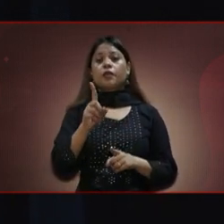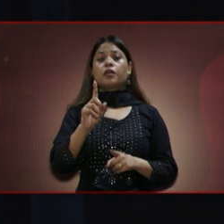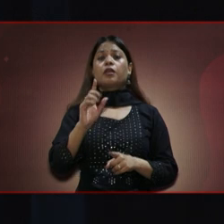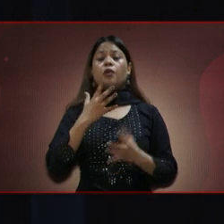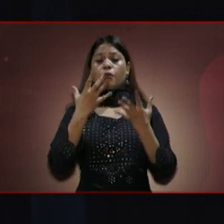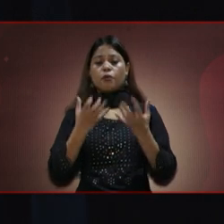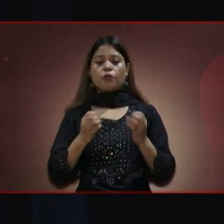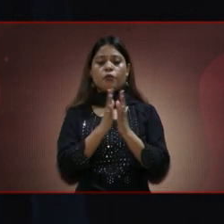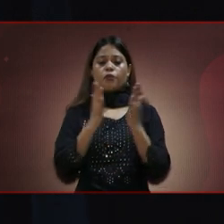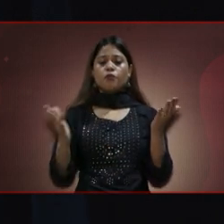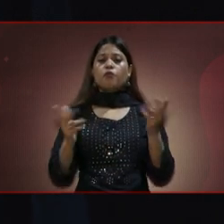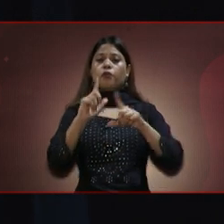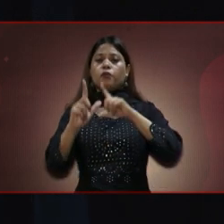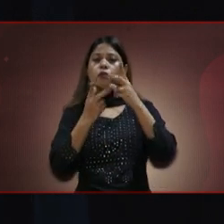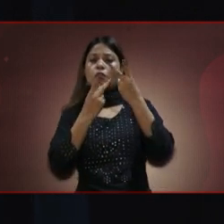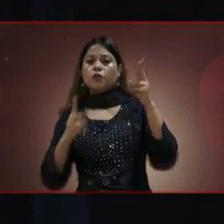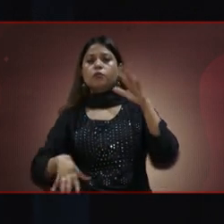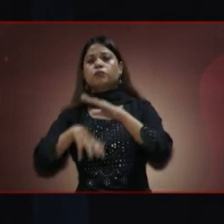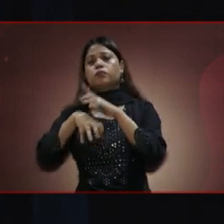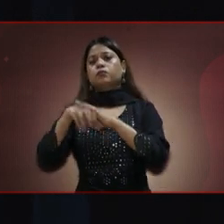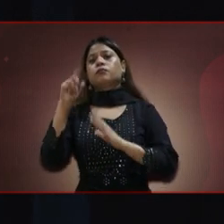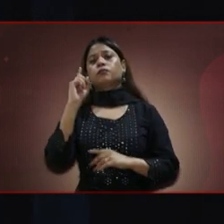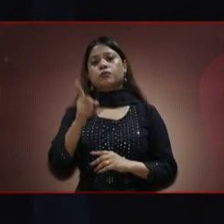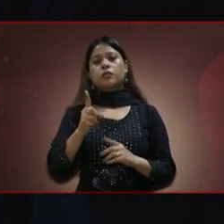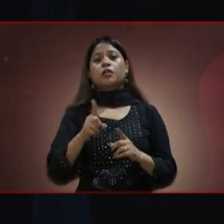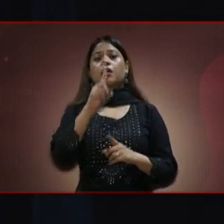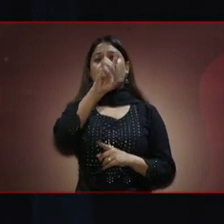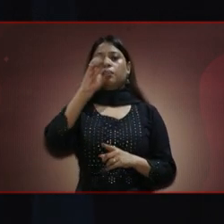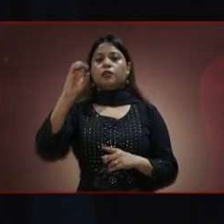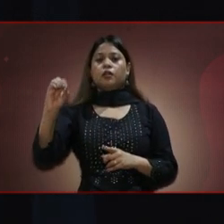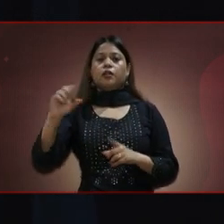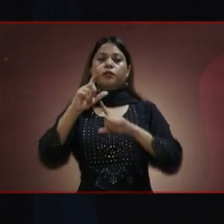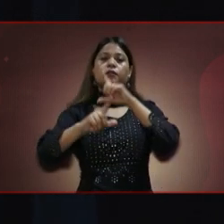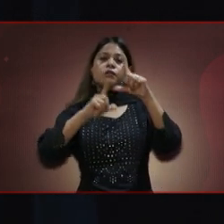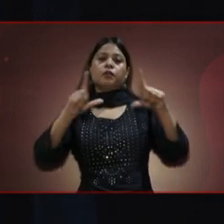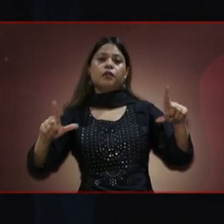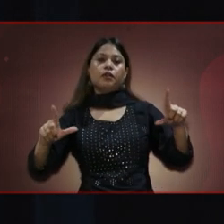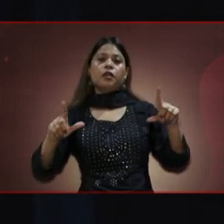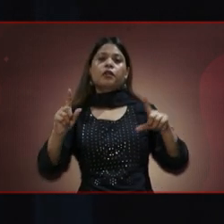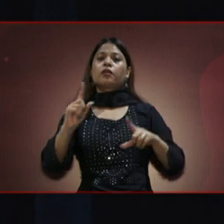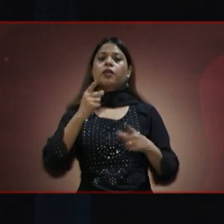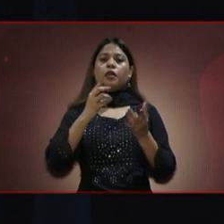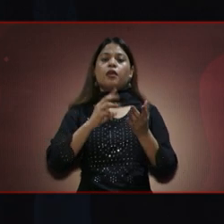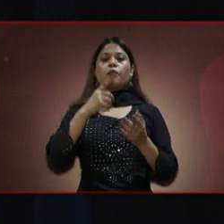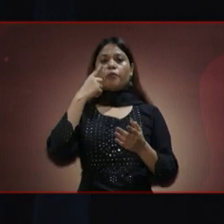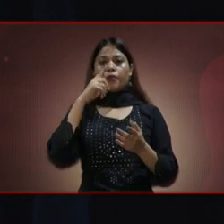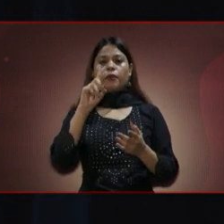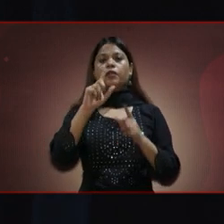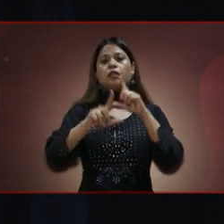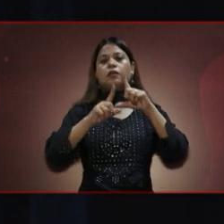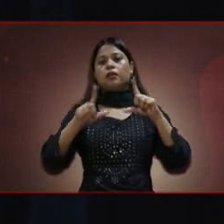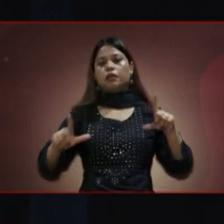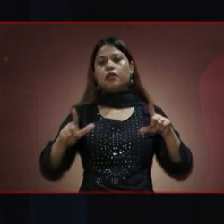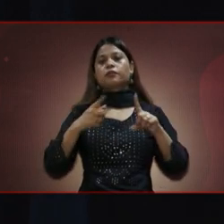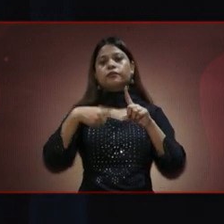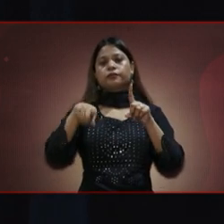मैंने शास्त्री जी मेरे को संशोधन भी कर सकते हैं, 100 से ज़्यादा भाषा जिसमें एक बड़ा पॉपुलेशन